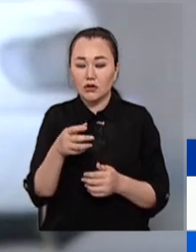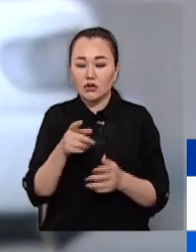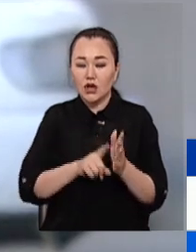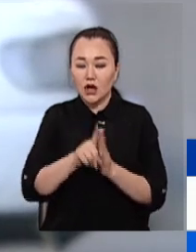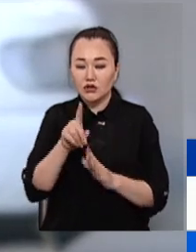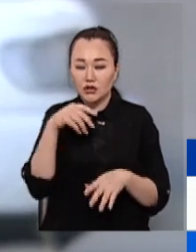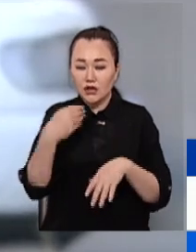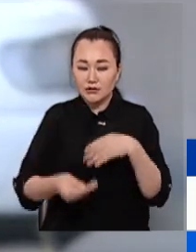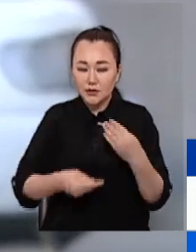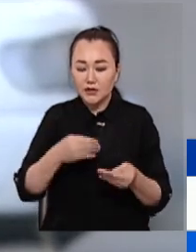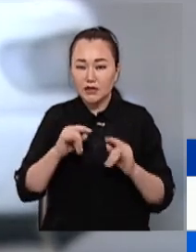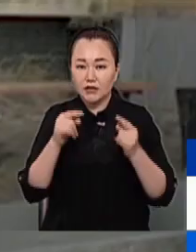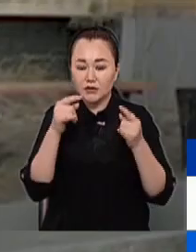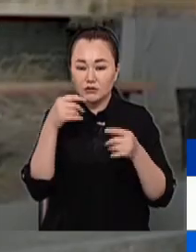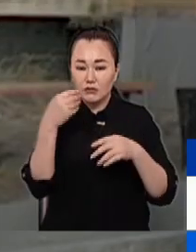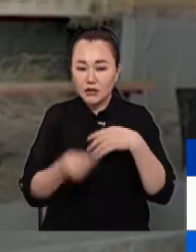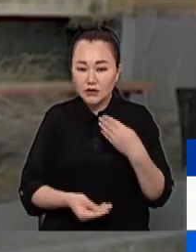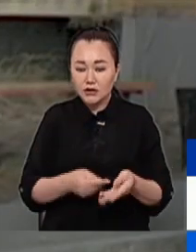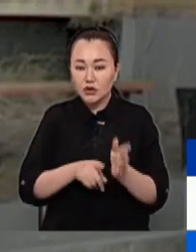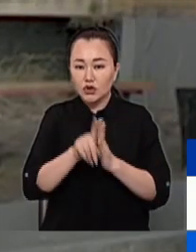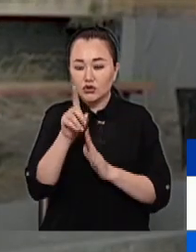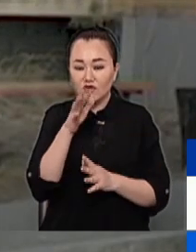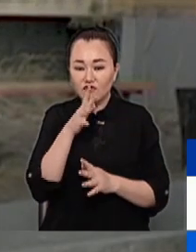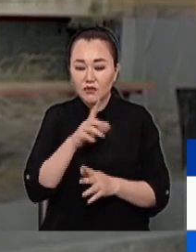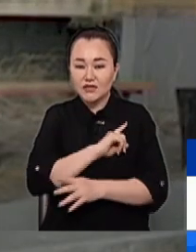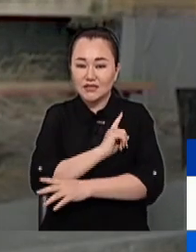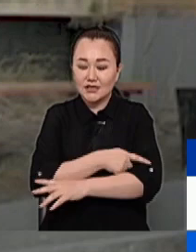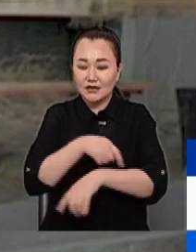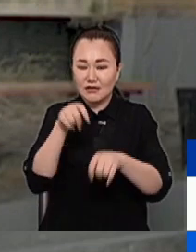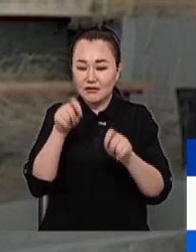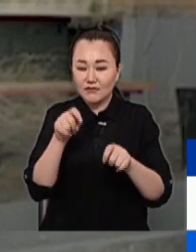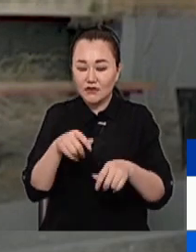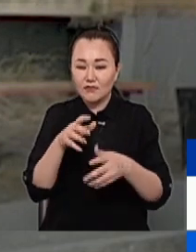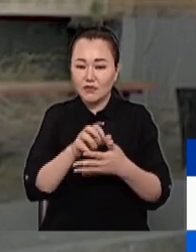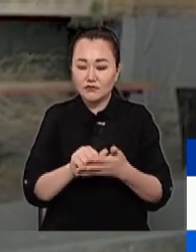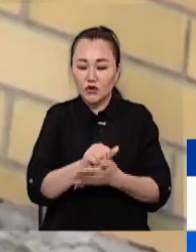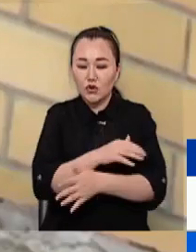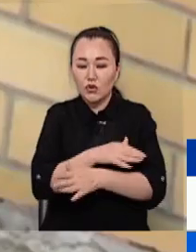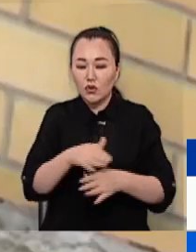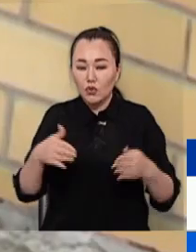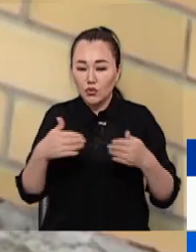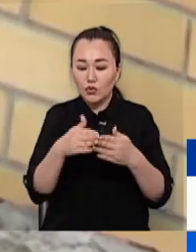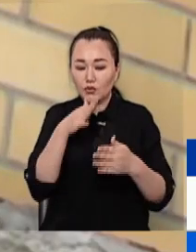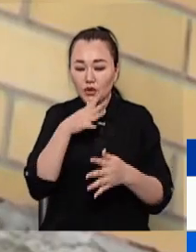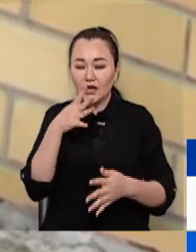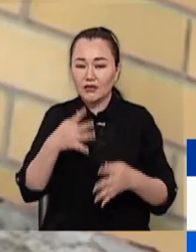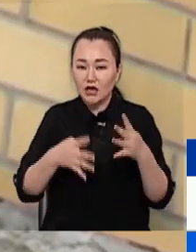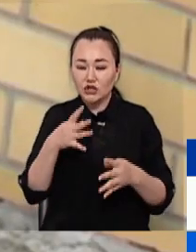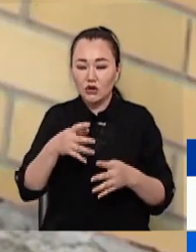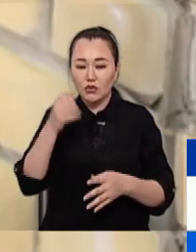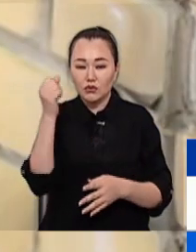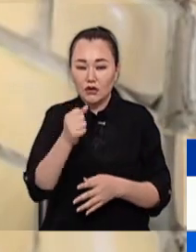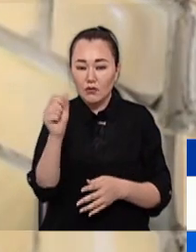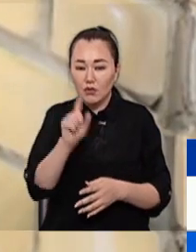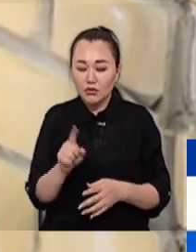Начали осыпаться кирпичи, падать. Во время сильного ливня поврежденный угол многоэтажки, по словам жителей, ударила